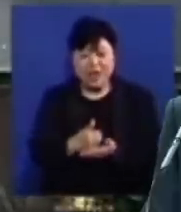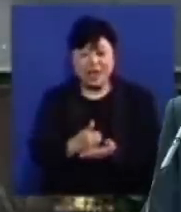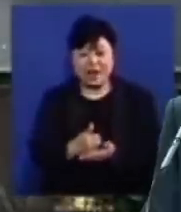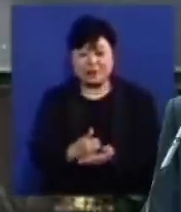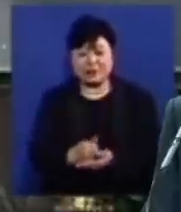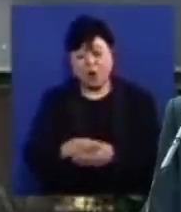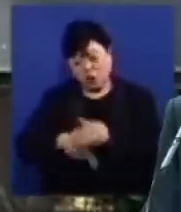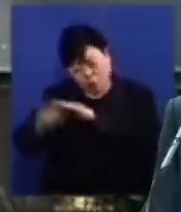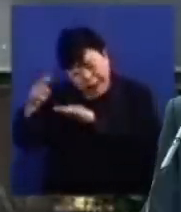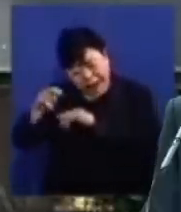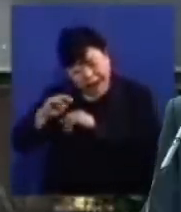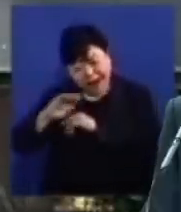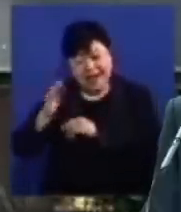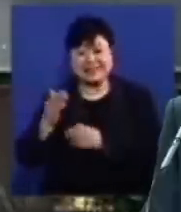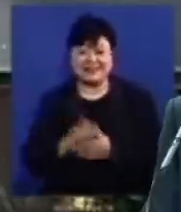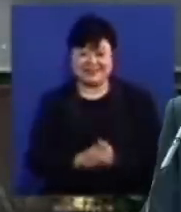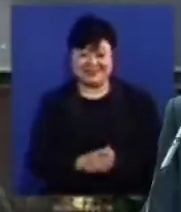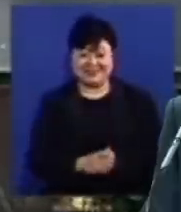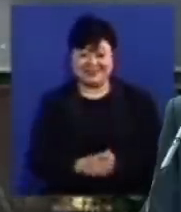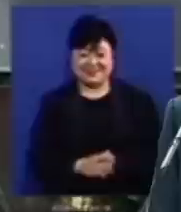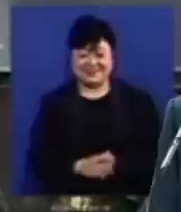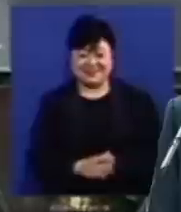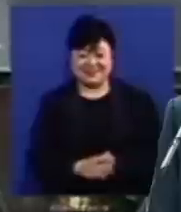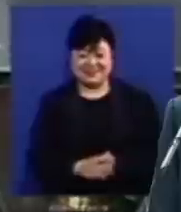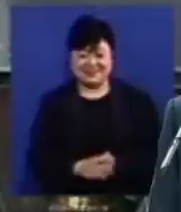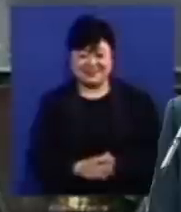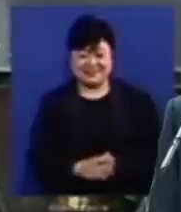내가 죄로부터 도망을 치는 죄인이다.